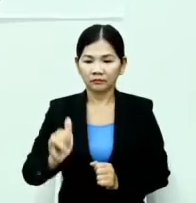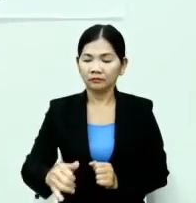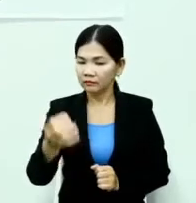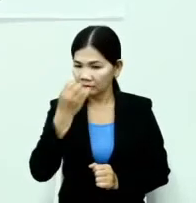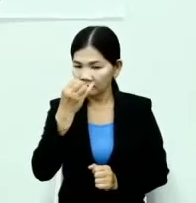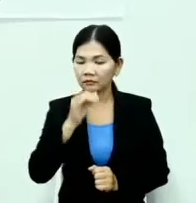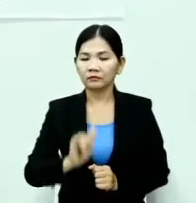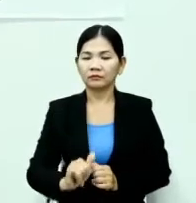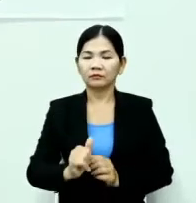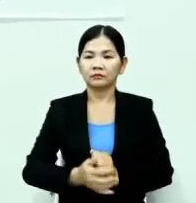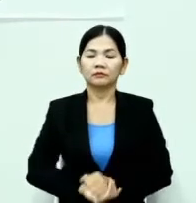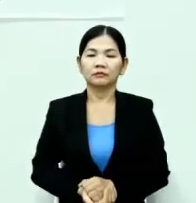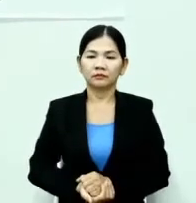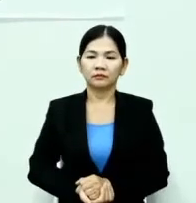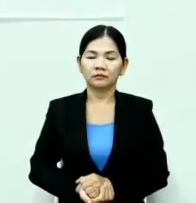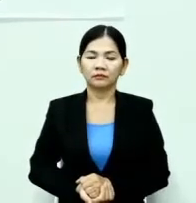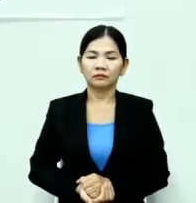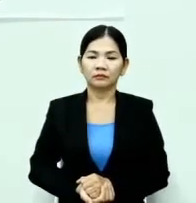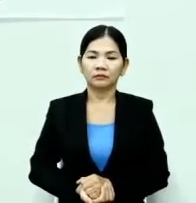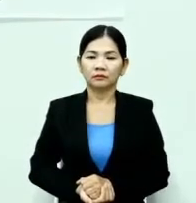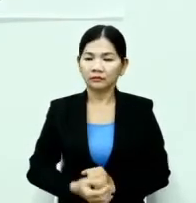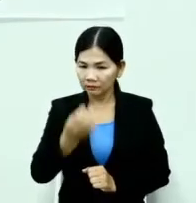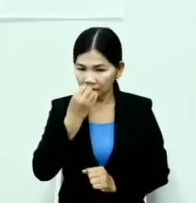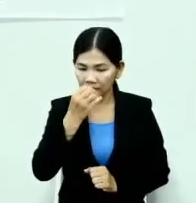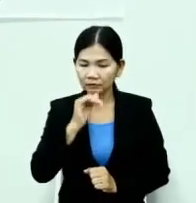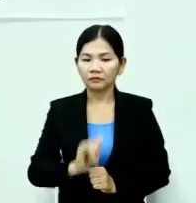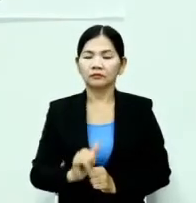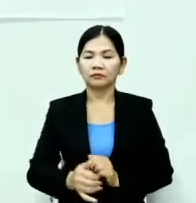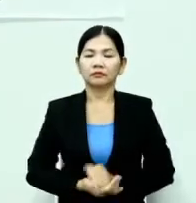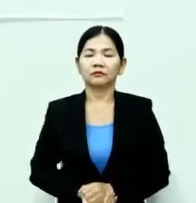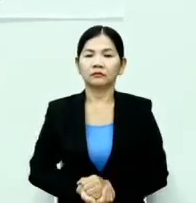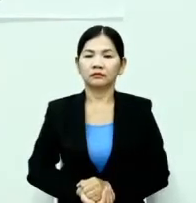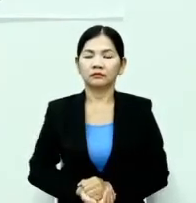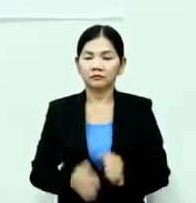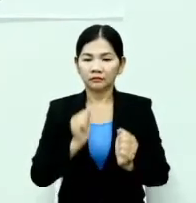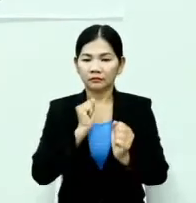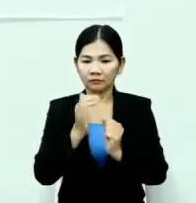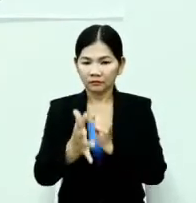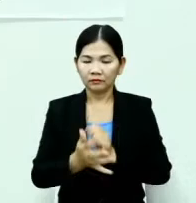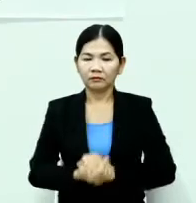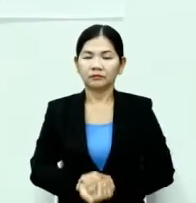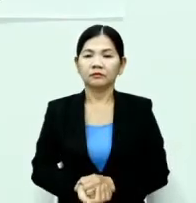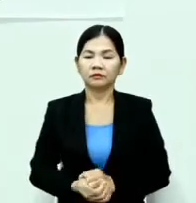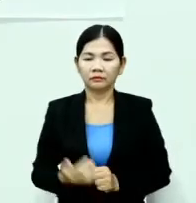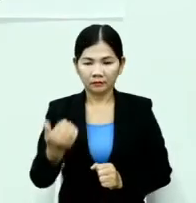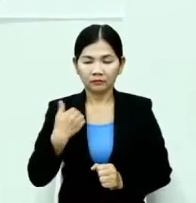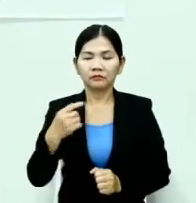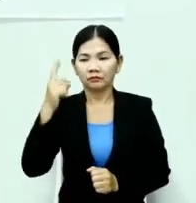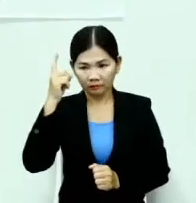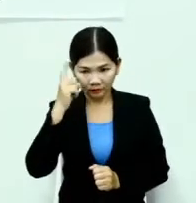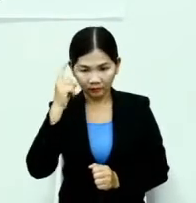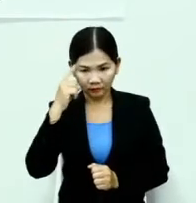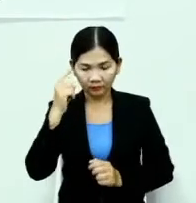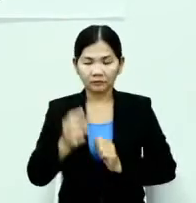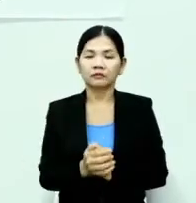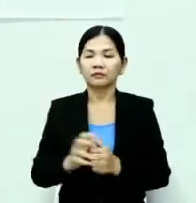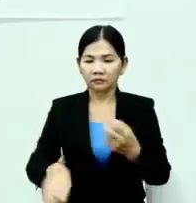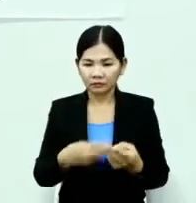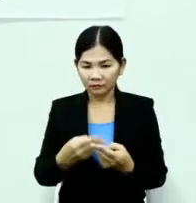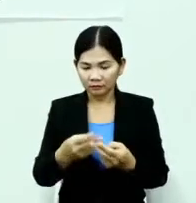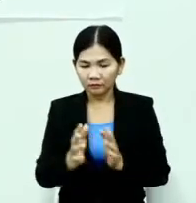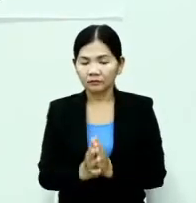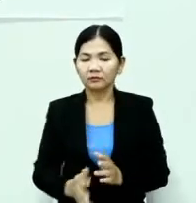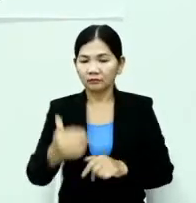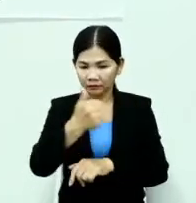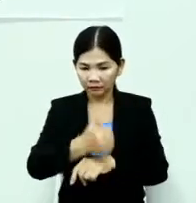rịp hộp ổn nữa con nế. Chà, mình toàn bán được tùa tiền ổn. Toàn chẳng dương chạp đám. Chà, đám bấy đấng. Chà, chầm lái nây bật